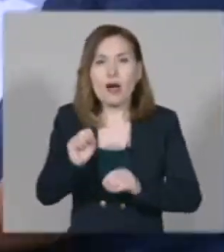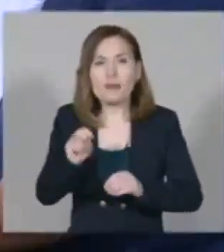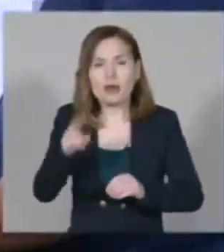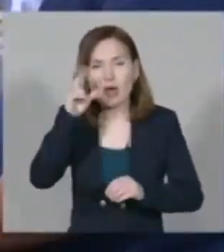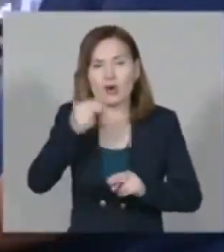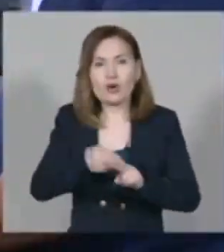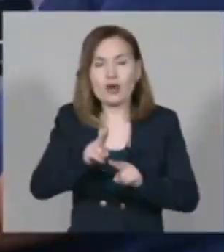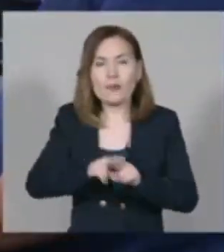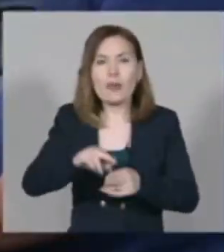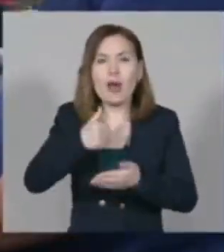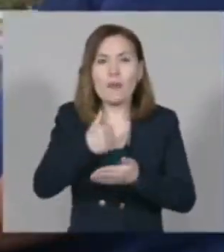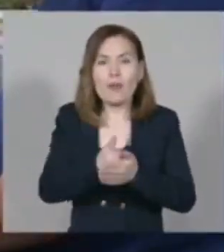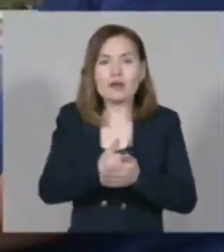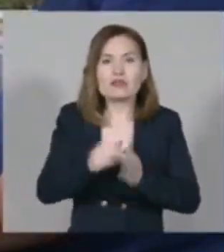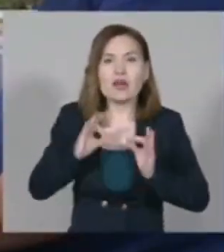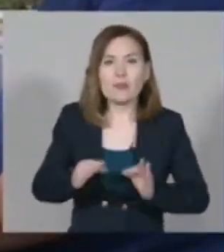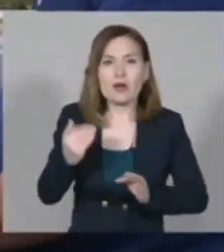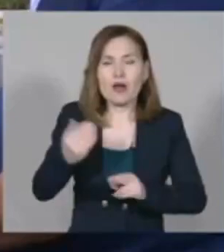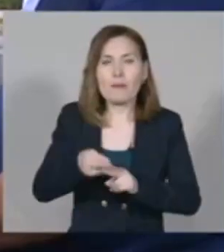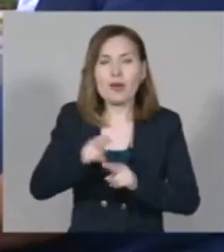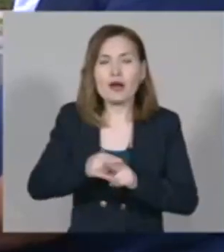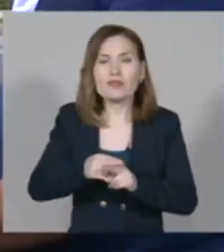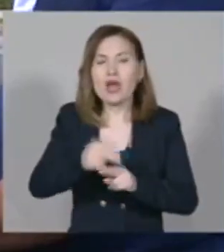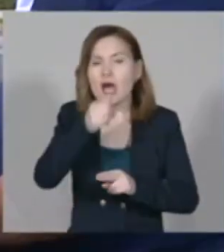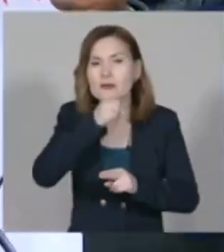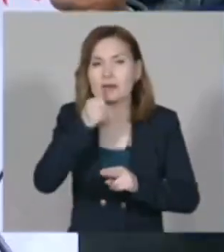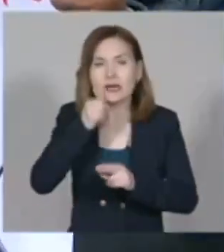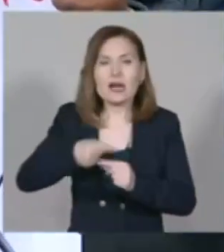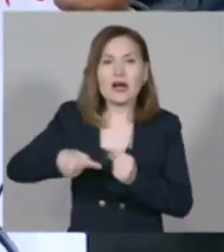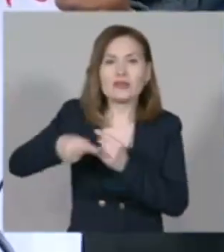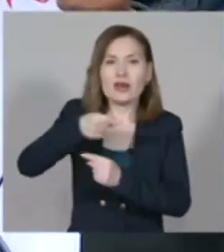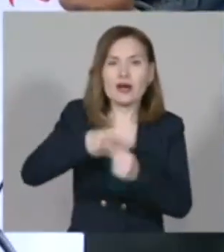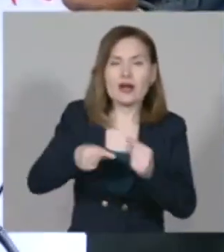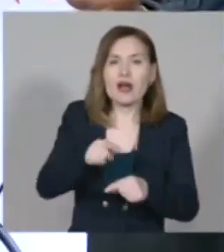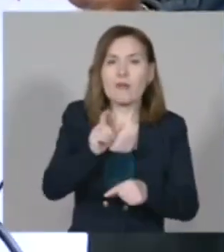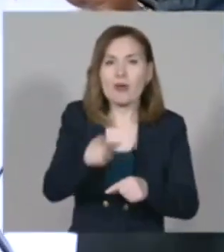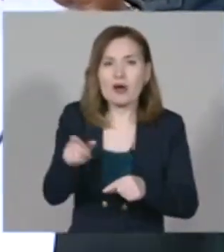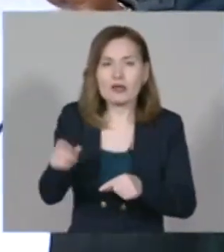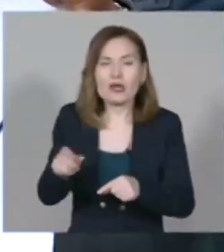прокурордың орынбасары Асет Шындалиев қаржы пирамидасын құру ісі бойынша тергеу